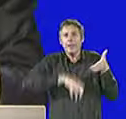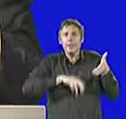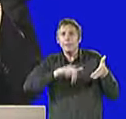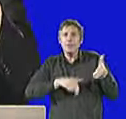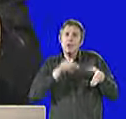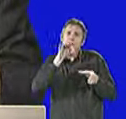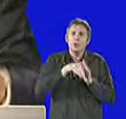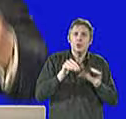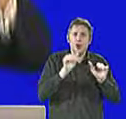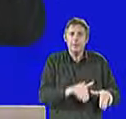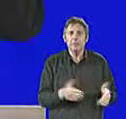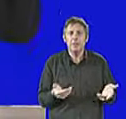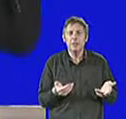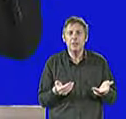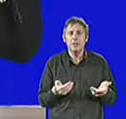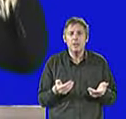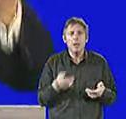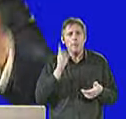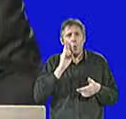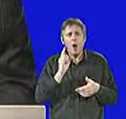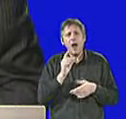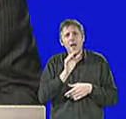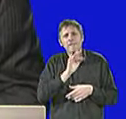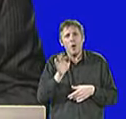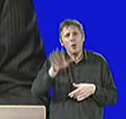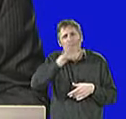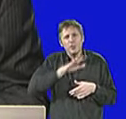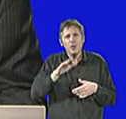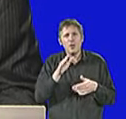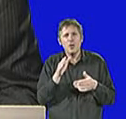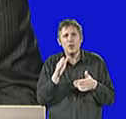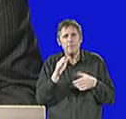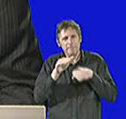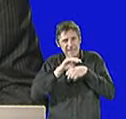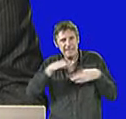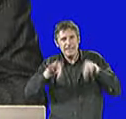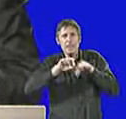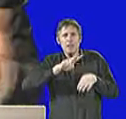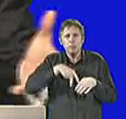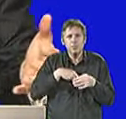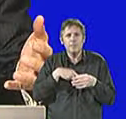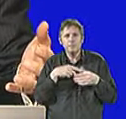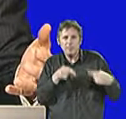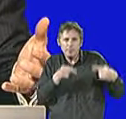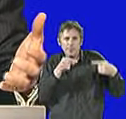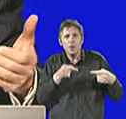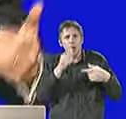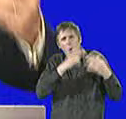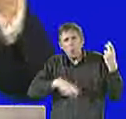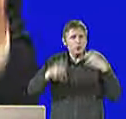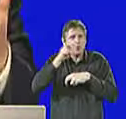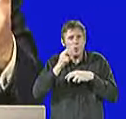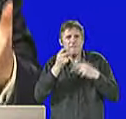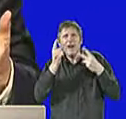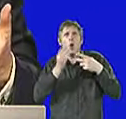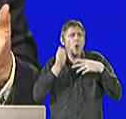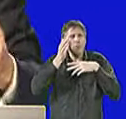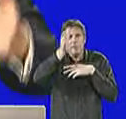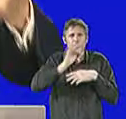et l'avenir de l'Europe au-dessus des contingences partisanes. Mais quand je vois que parce que le